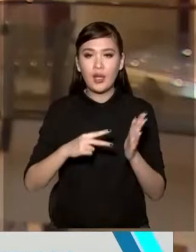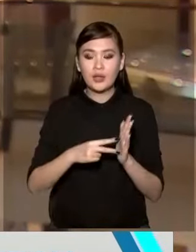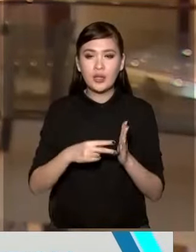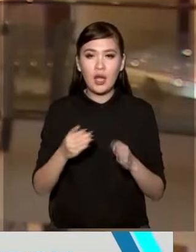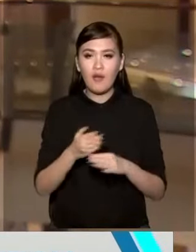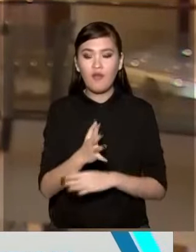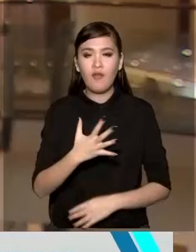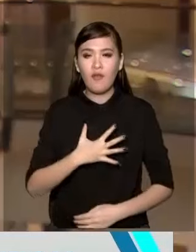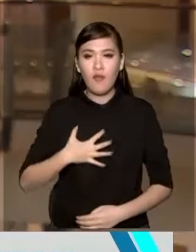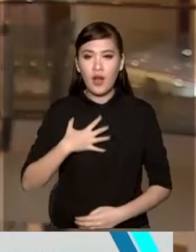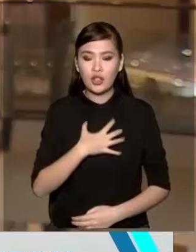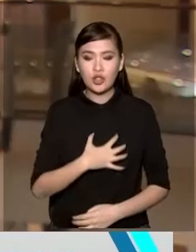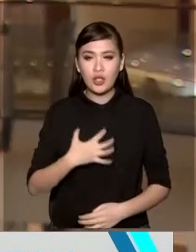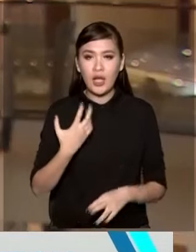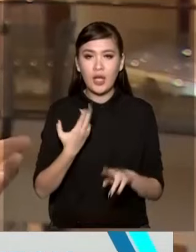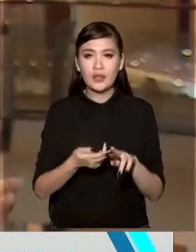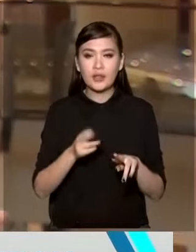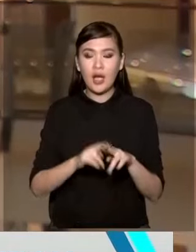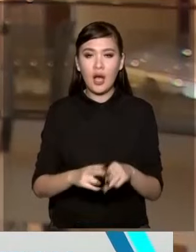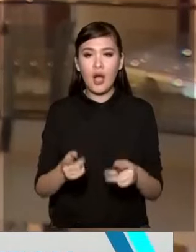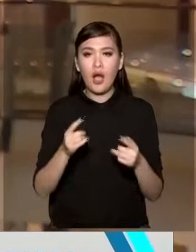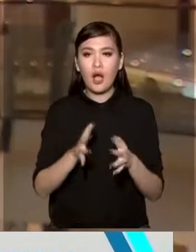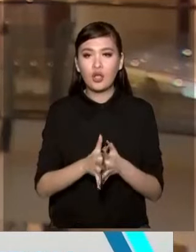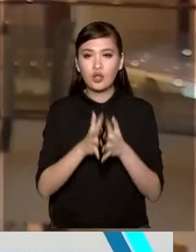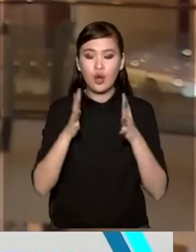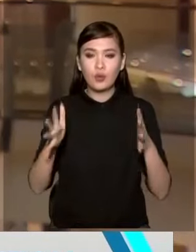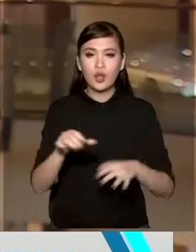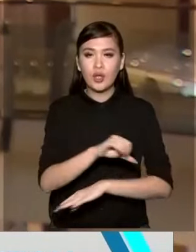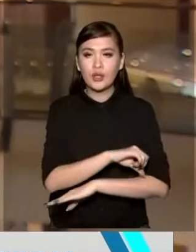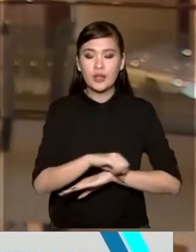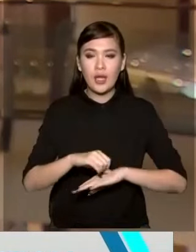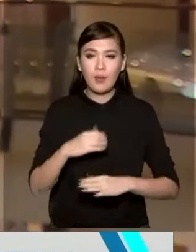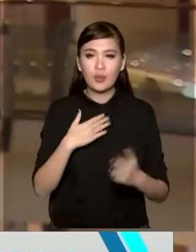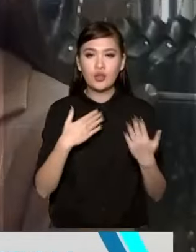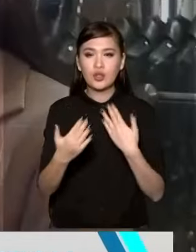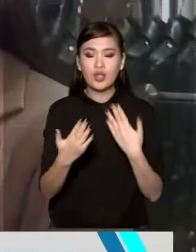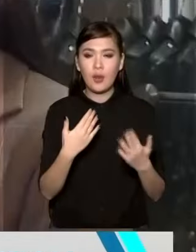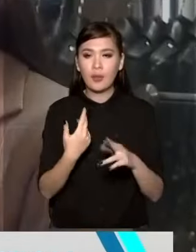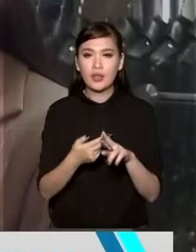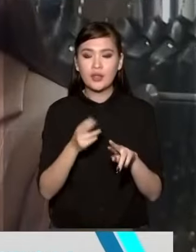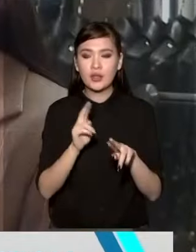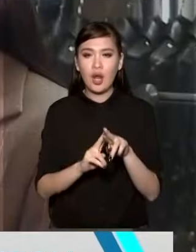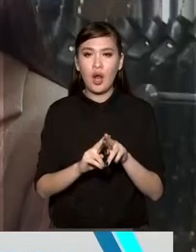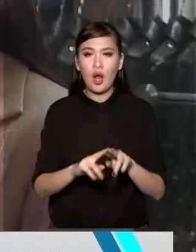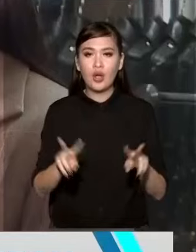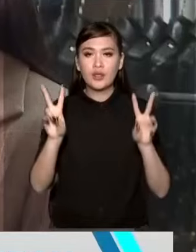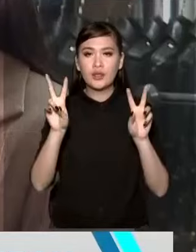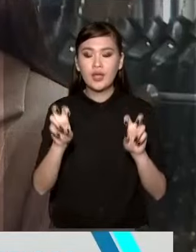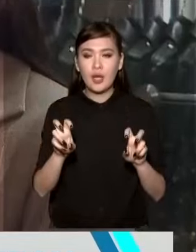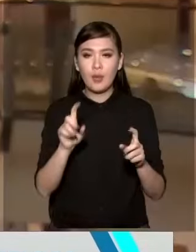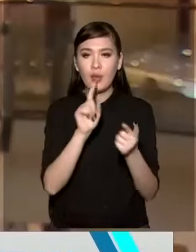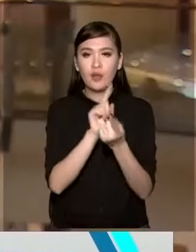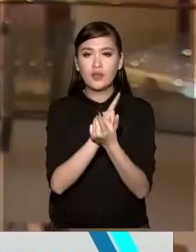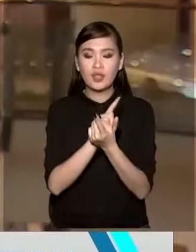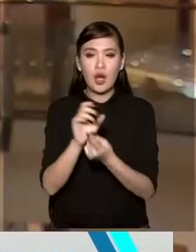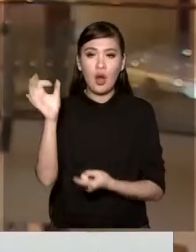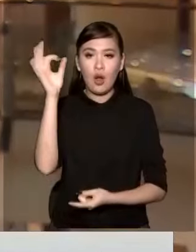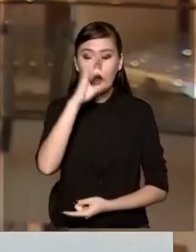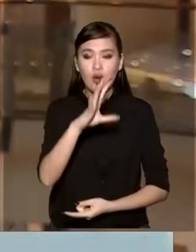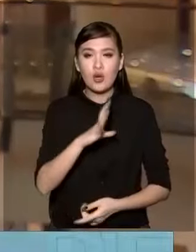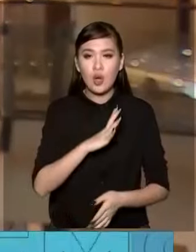стратегически важная. Это огромная граница между нашими странами. Тема Оренбургской встречи по